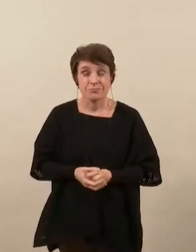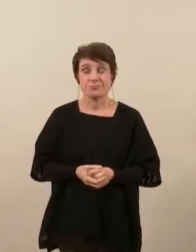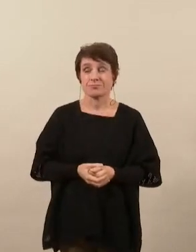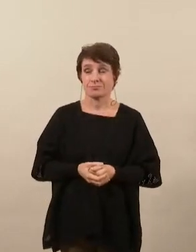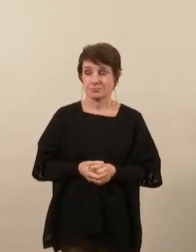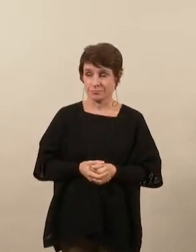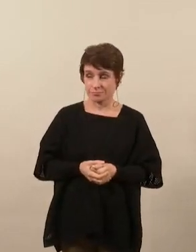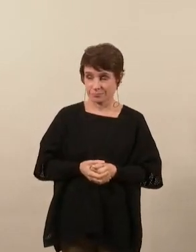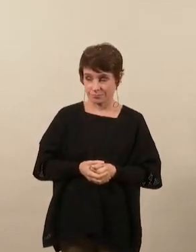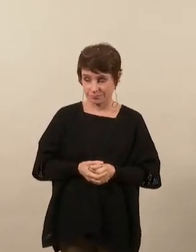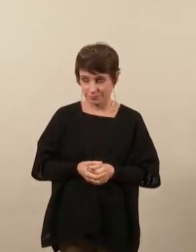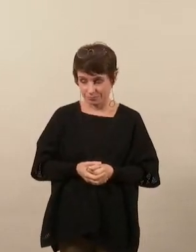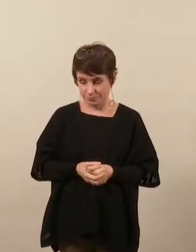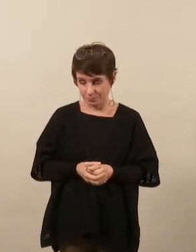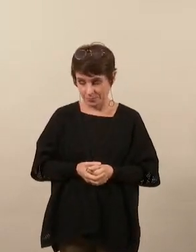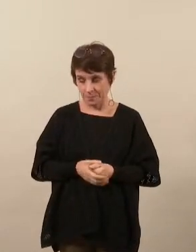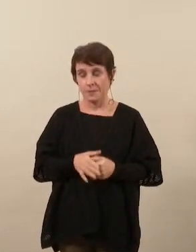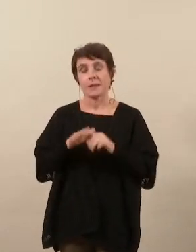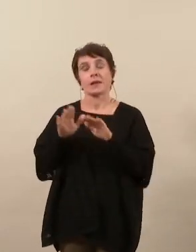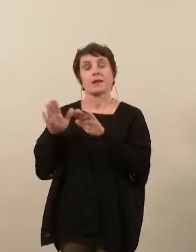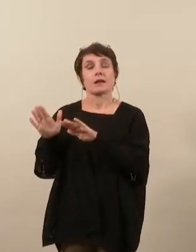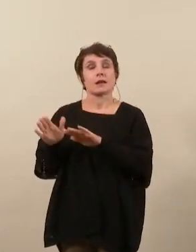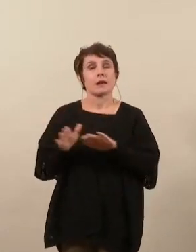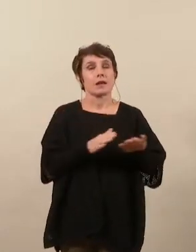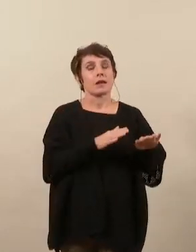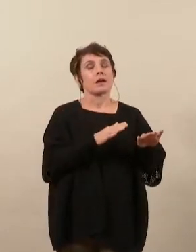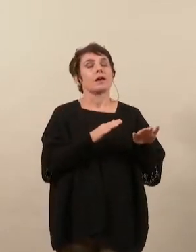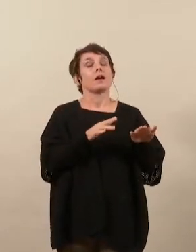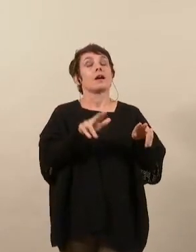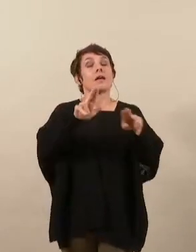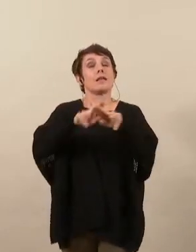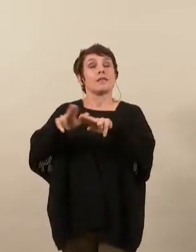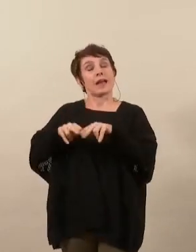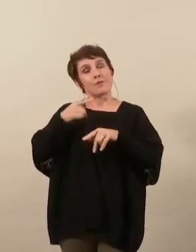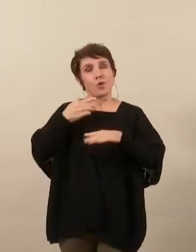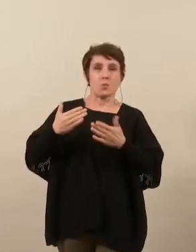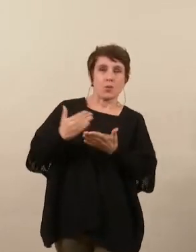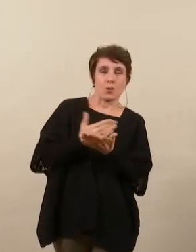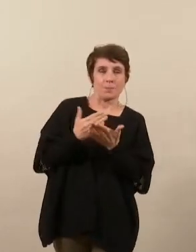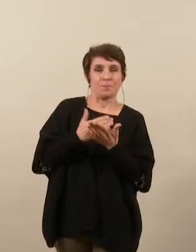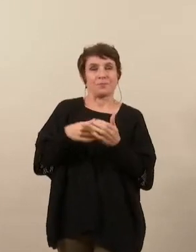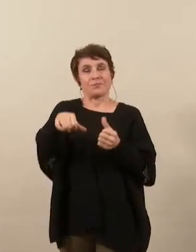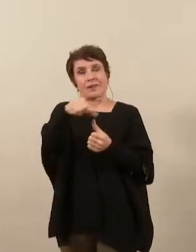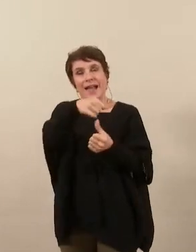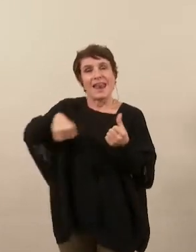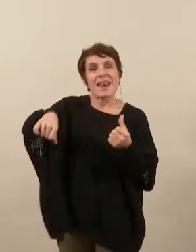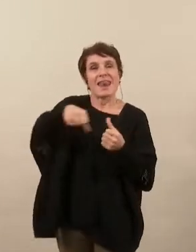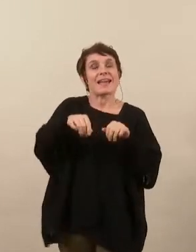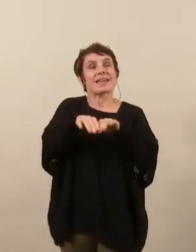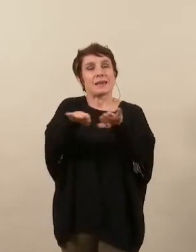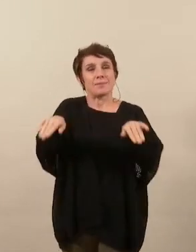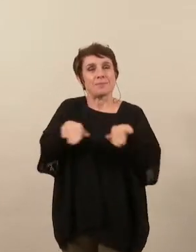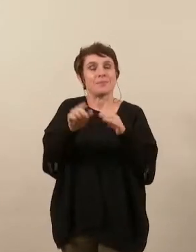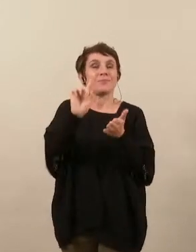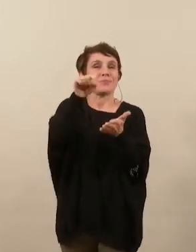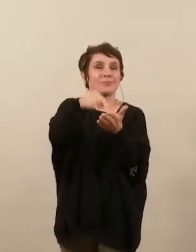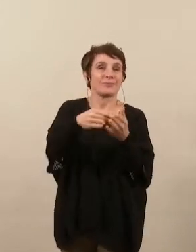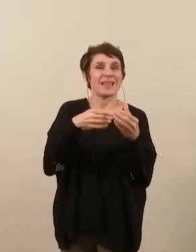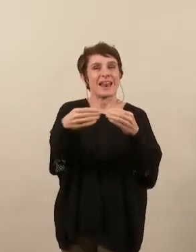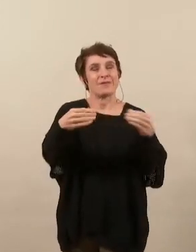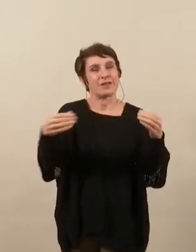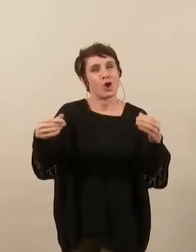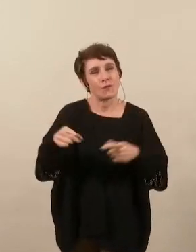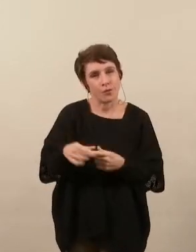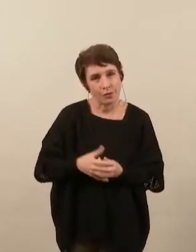Ensuite, vous évoquez les premiers travaux du lac baignable du parc de la Villeneuve.